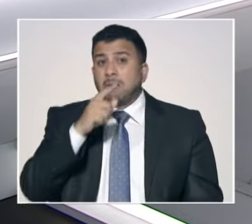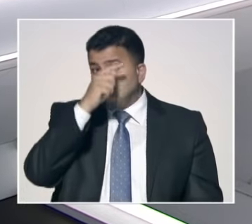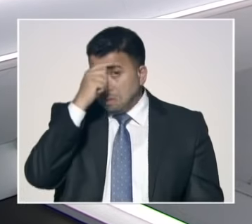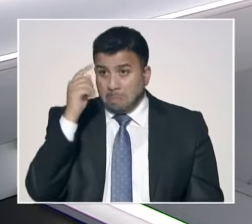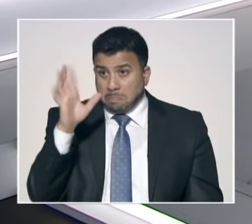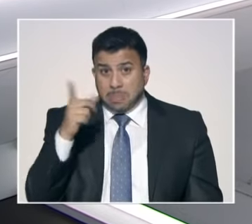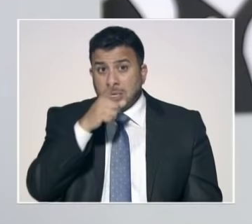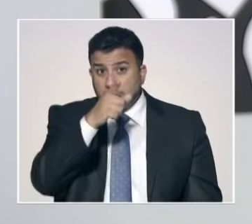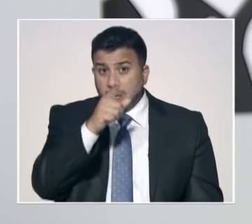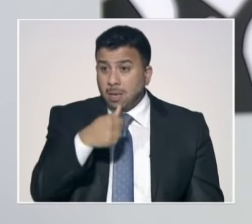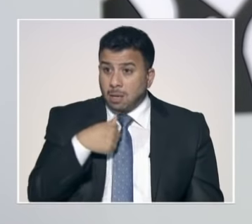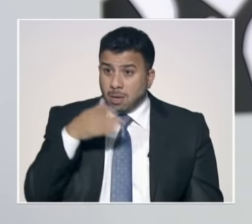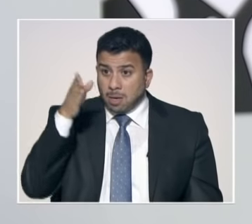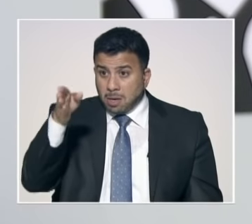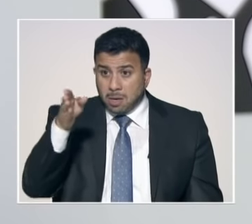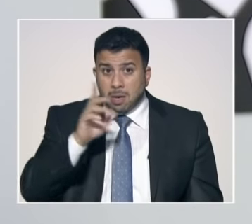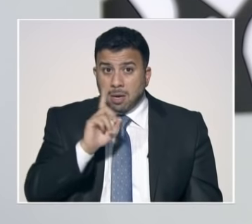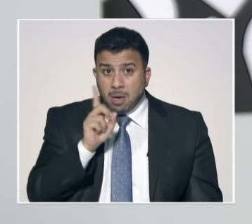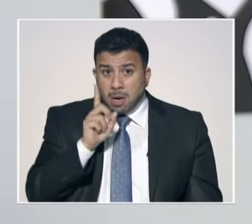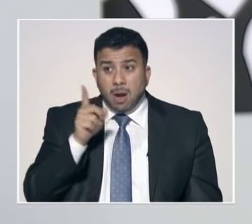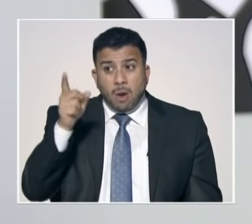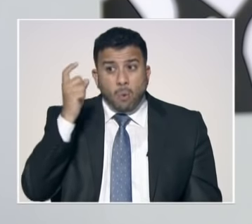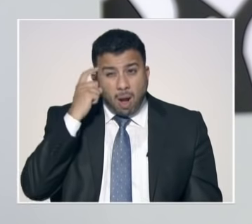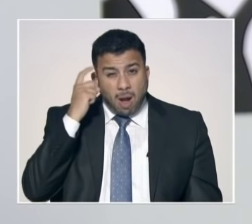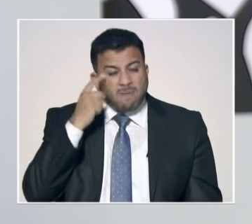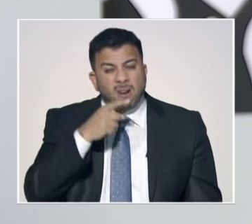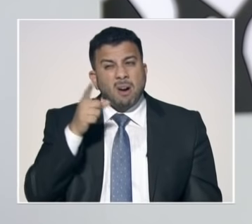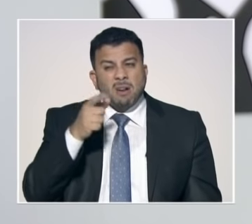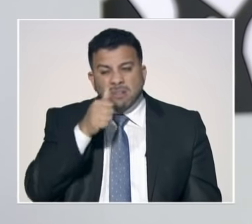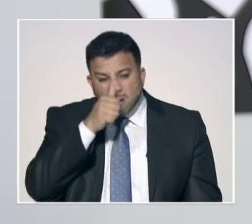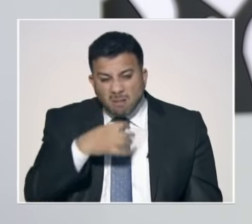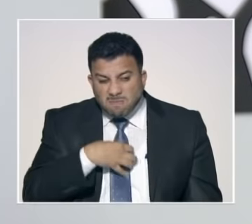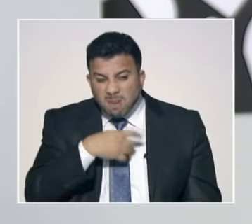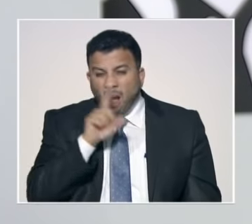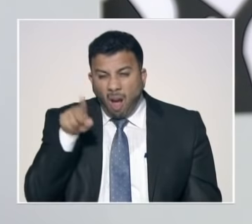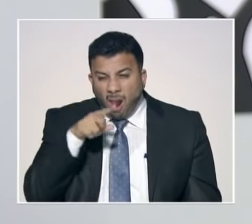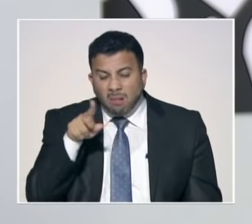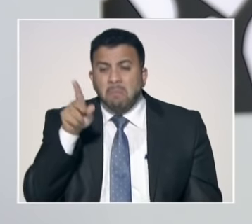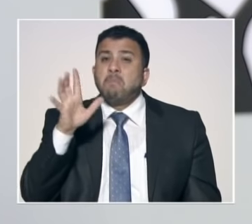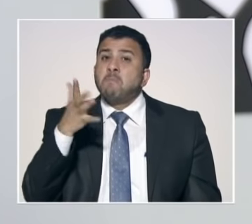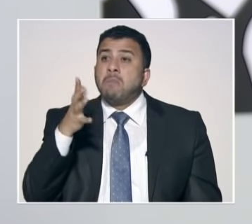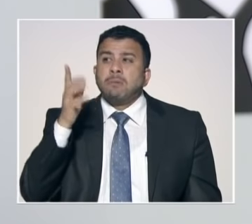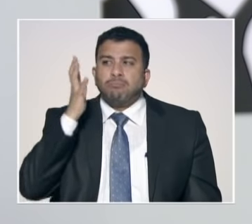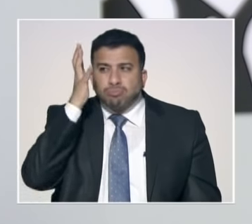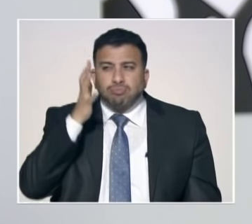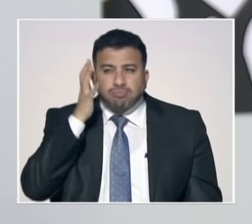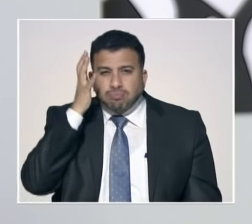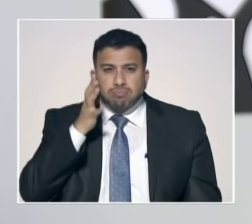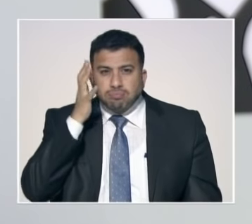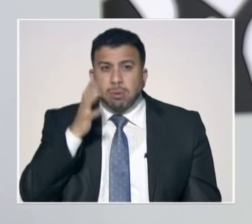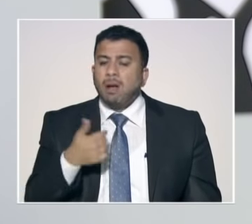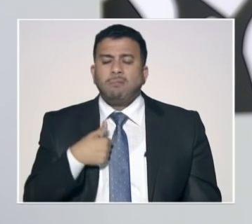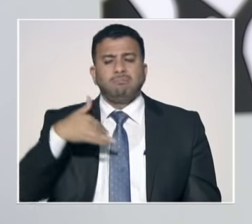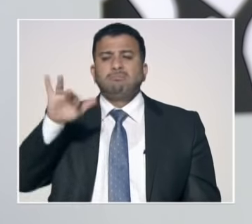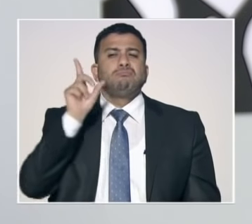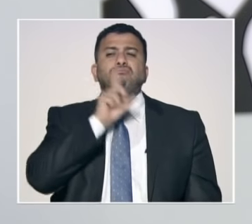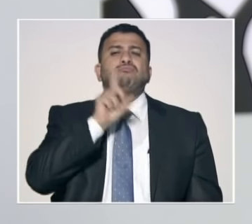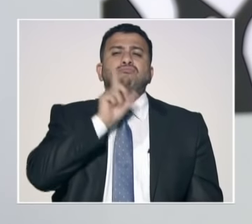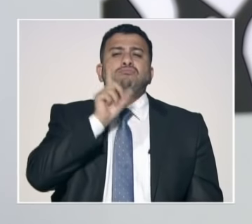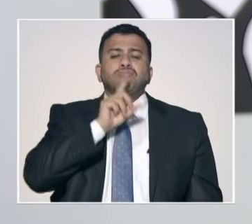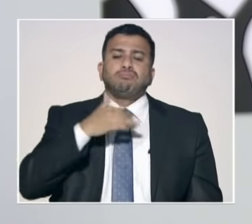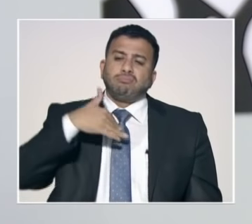تذهبون، لا تذهبون، لأن أحيانا يعني حينما يقف الإنسان موقف جاد